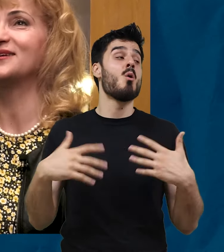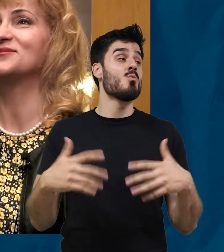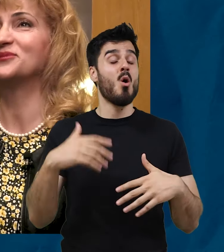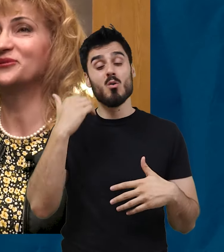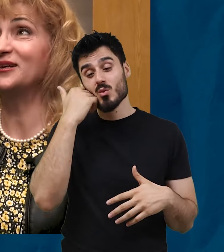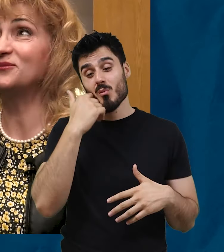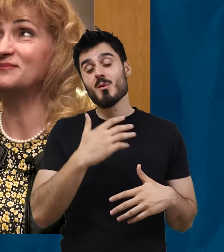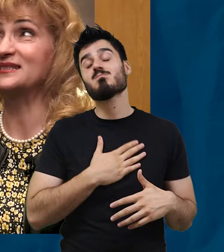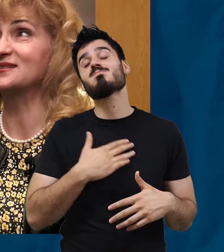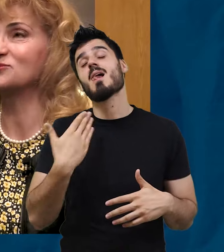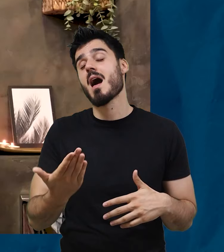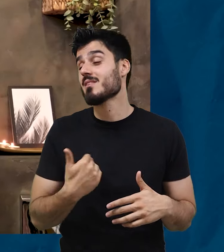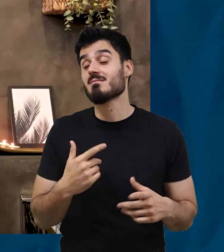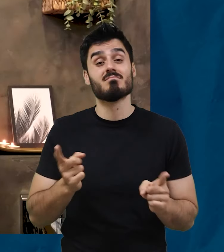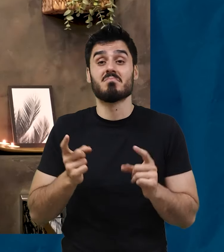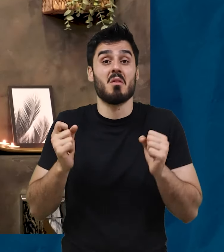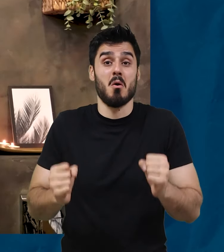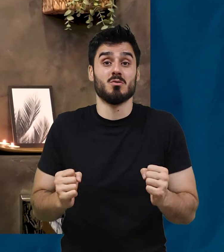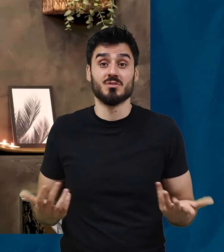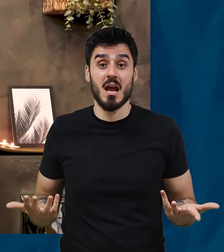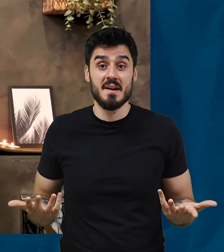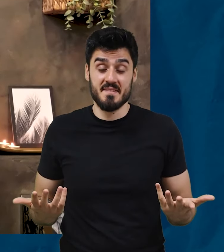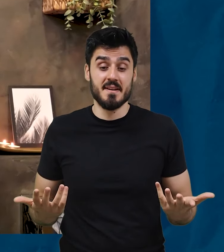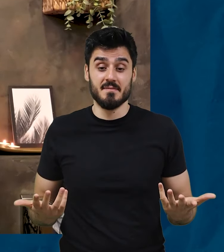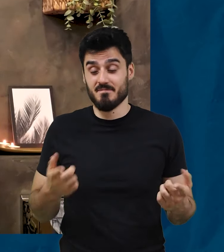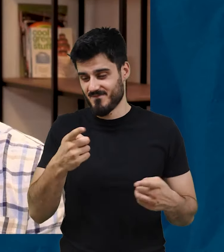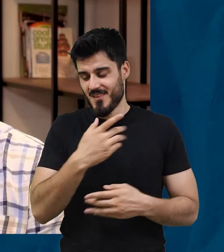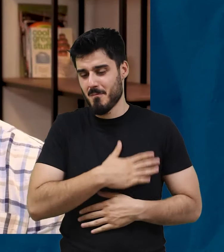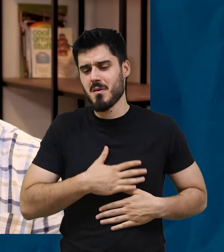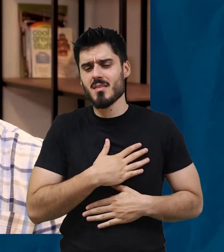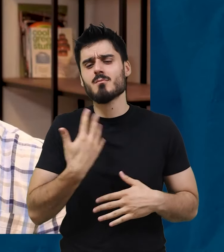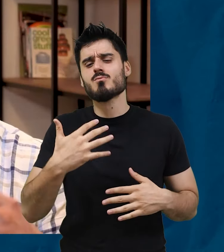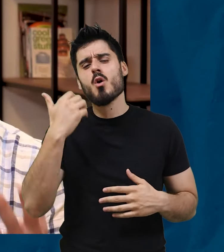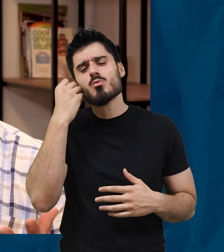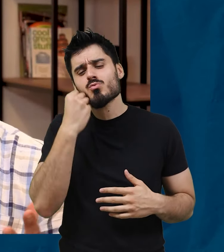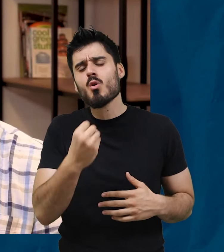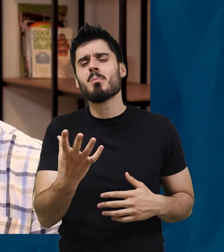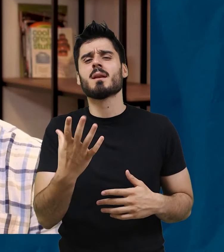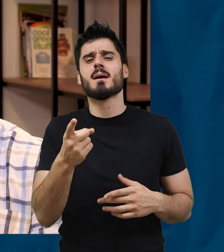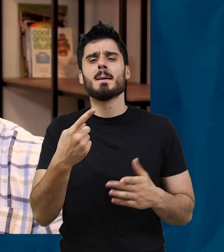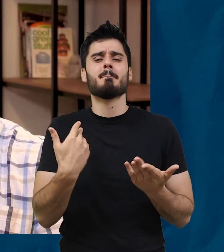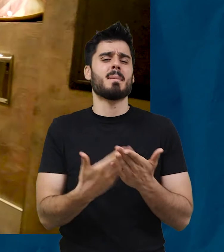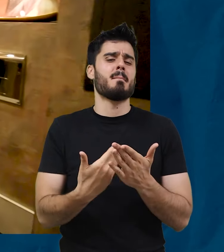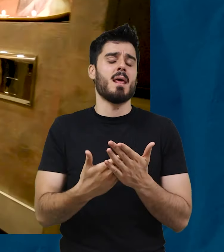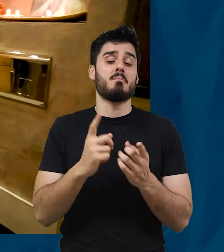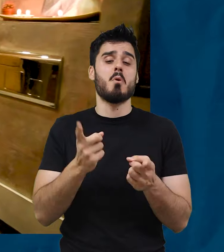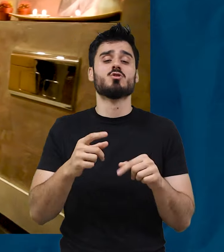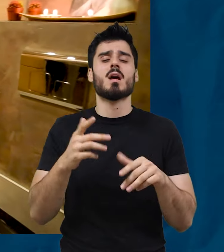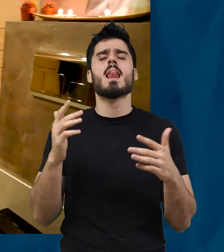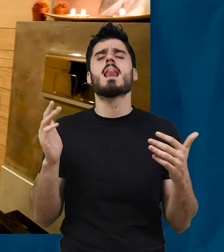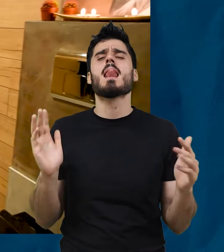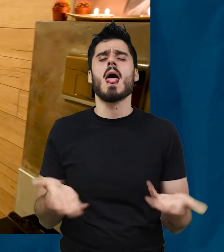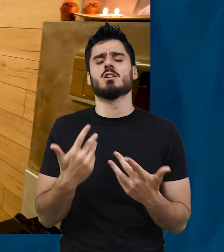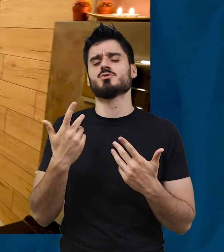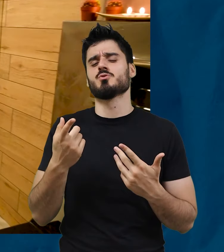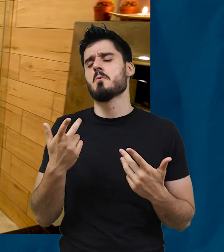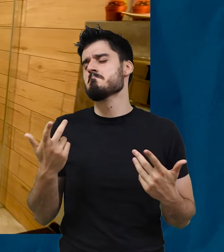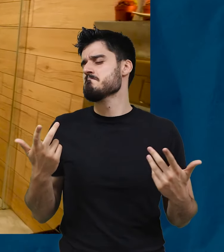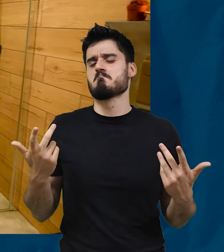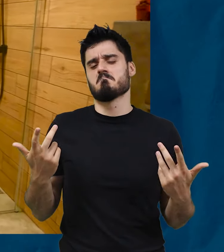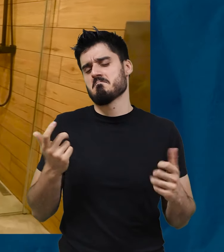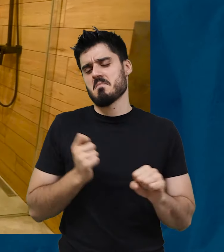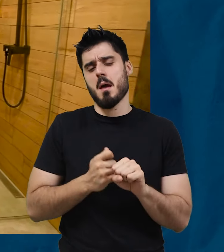добре. Благодарим, аз не съм очаквала, че така може да изглежда. Тази баня е много хубав пример за това как може лесно да счупим стереотипа. Не